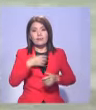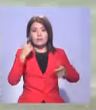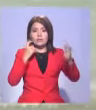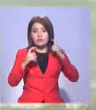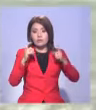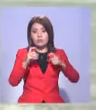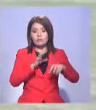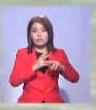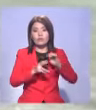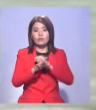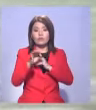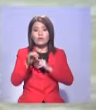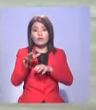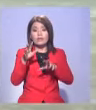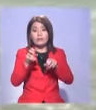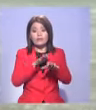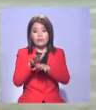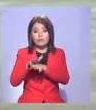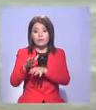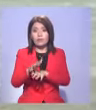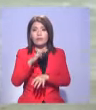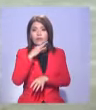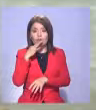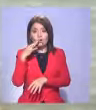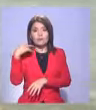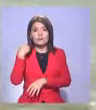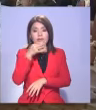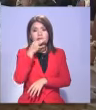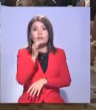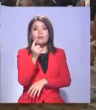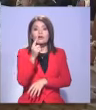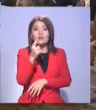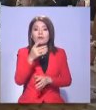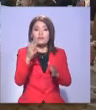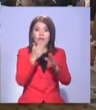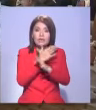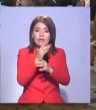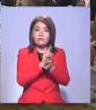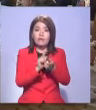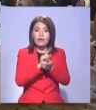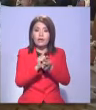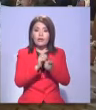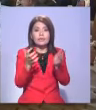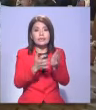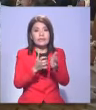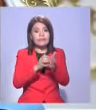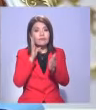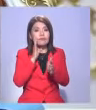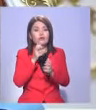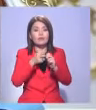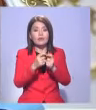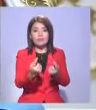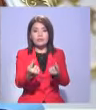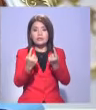Дегенмен аталған қордың алдында әлі де атқарылар міндет көп, деді президент. Себебі жаһандық климаттың өзгеруімен қуаңшылыққа байланысты проблема